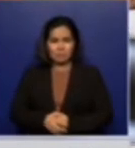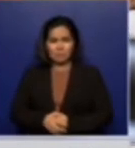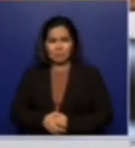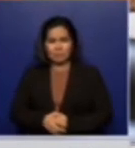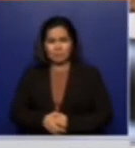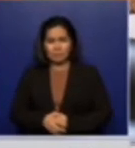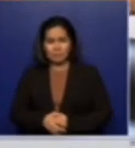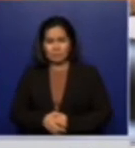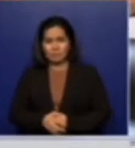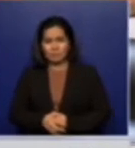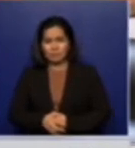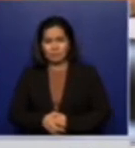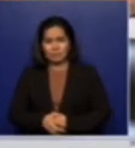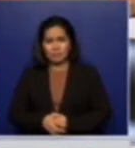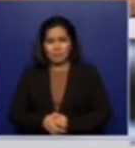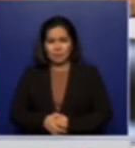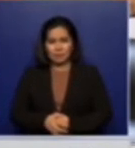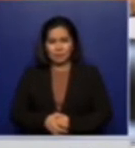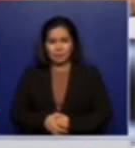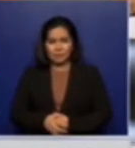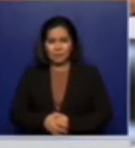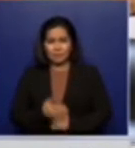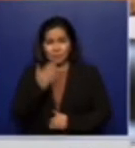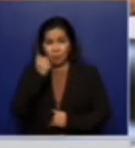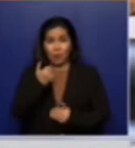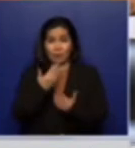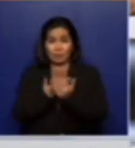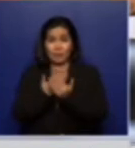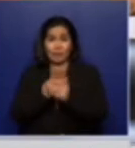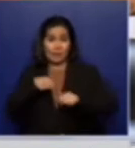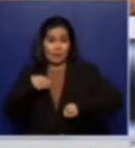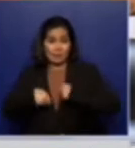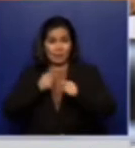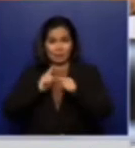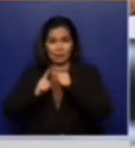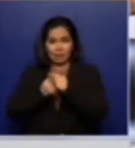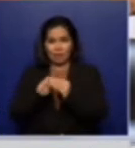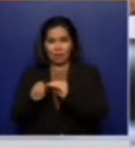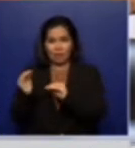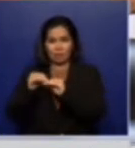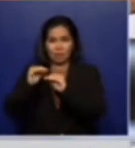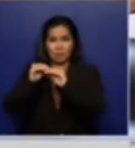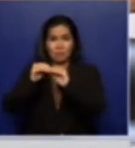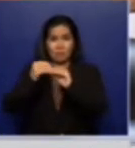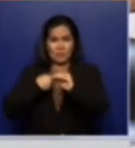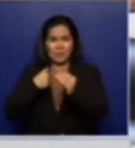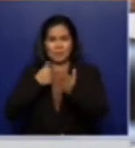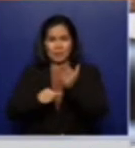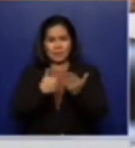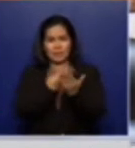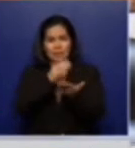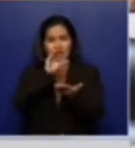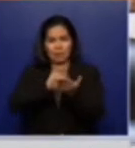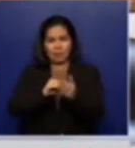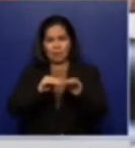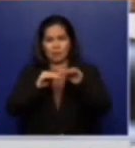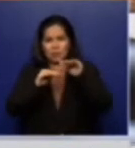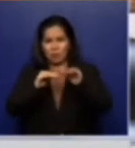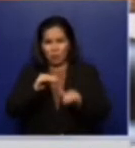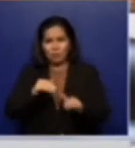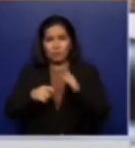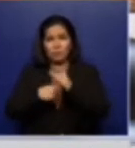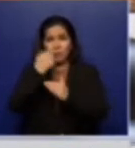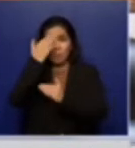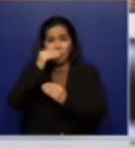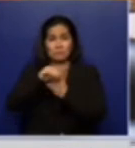เนี่ยการใช้จ่ายมันจะมากขึ้นแล้วผมก็เชื่อว่าการเก็บภาษีจะลดลงเนื่องจากภาวะ